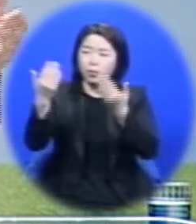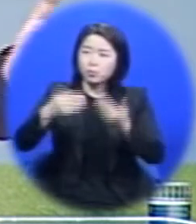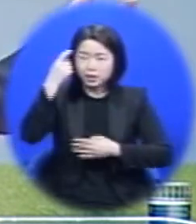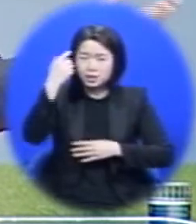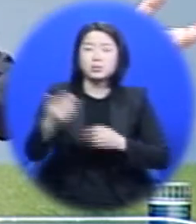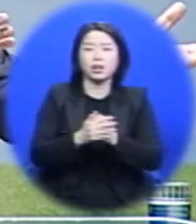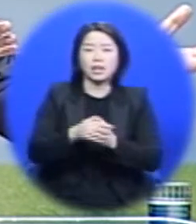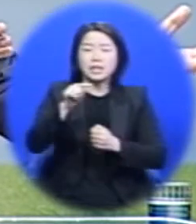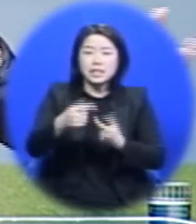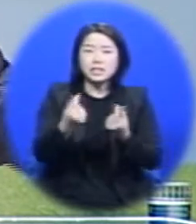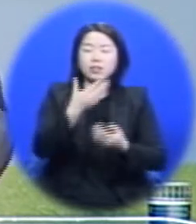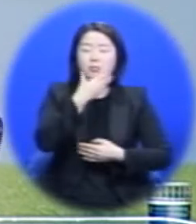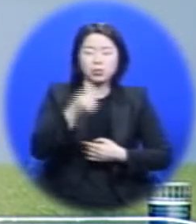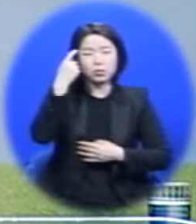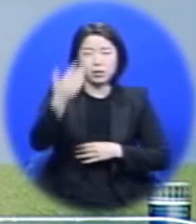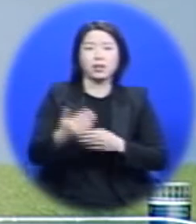받으셨습니까? 어떻게 이런 복을,